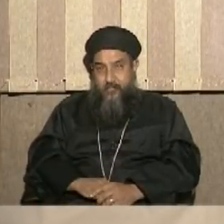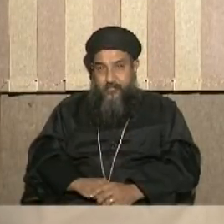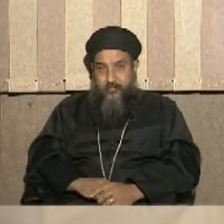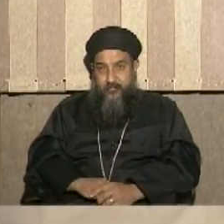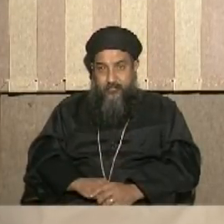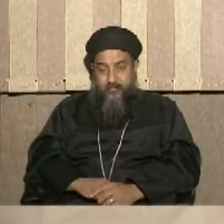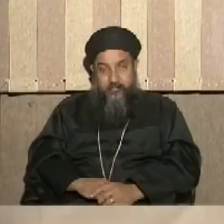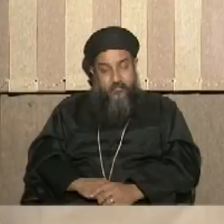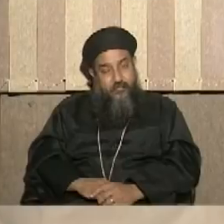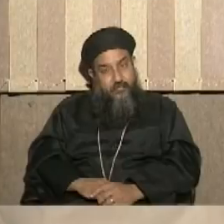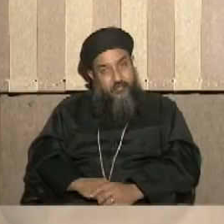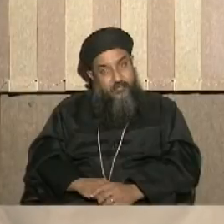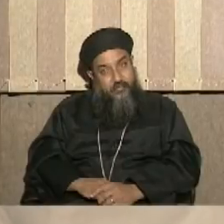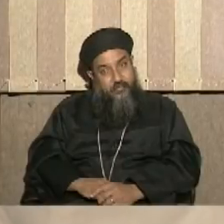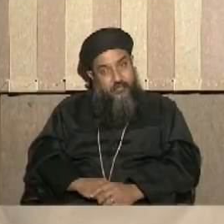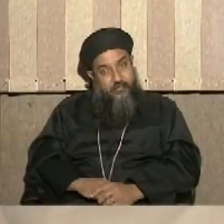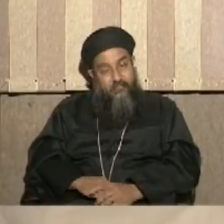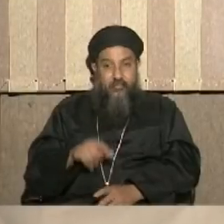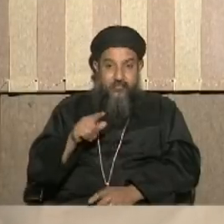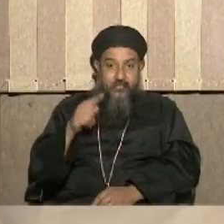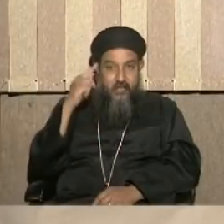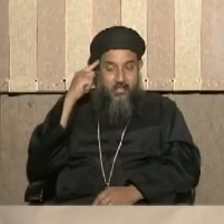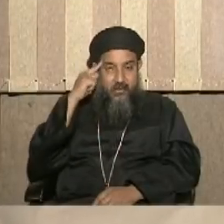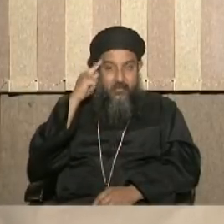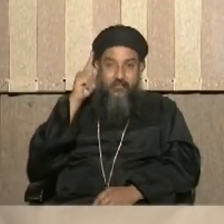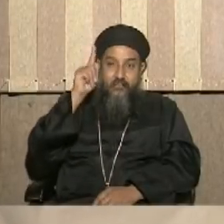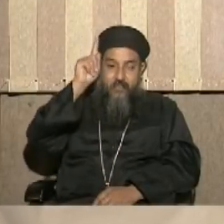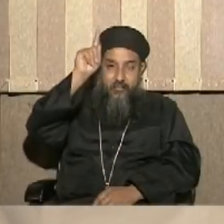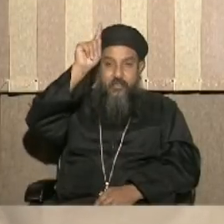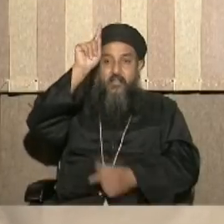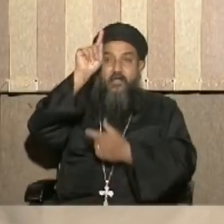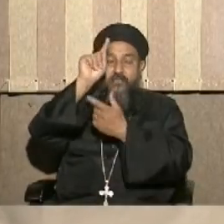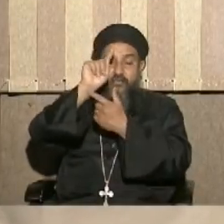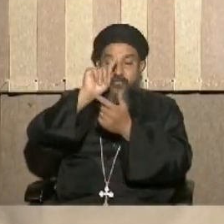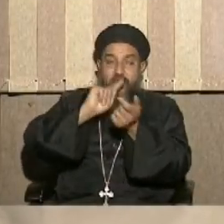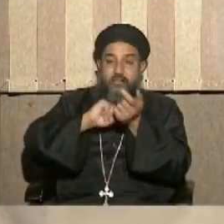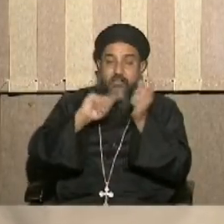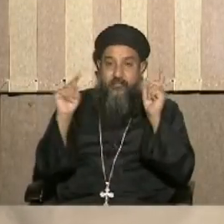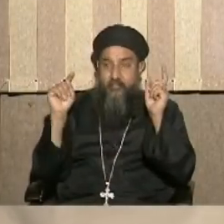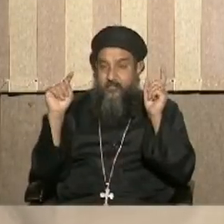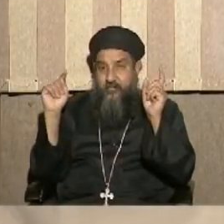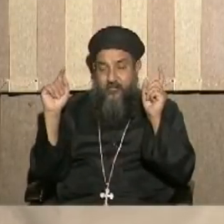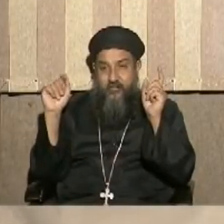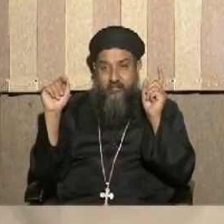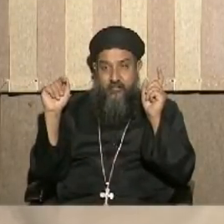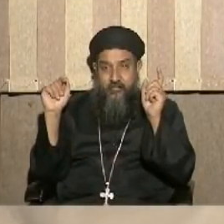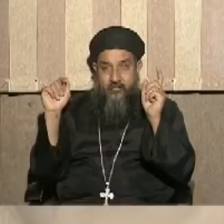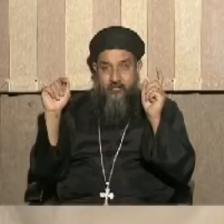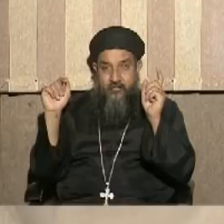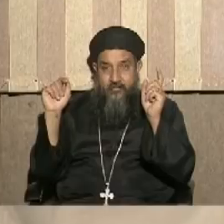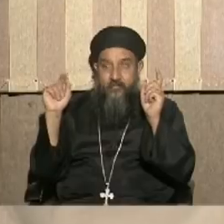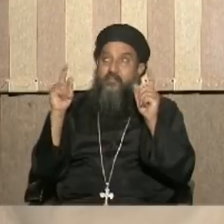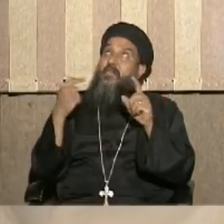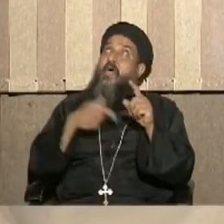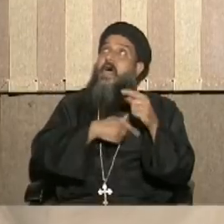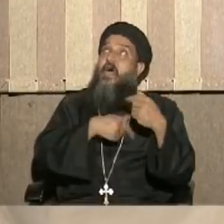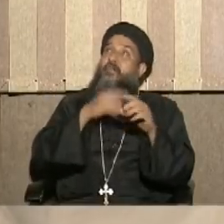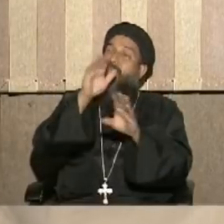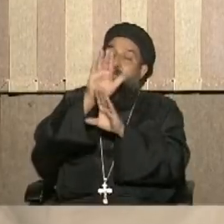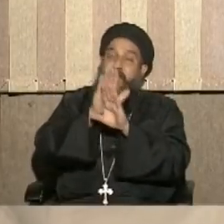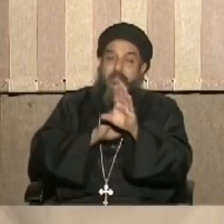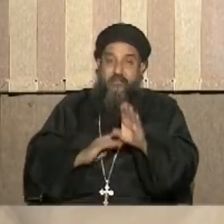يا ابني انت عارف ان رب المجد يسوع المسيح قلبه